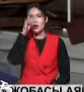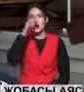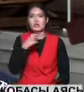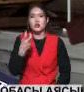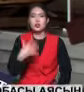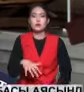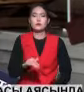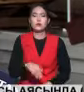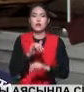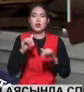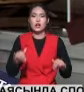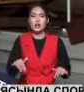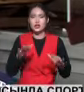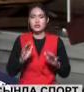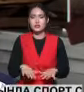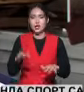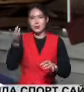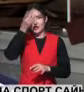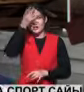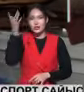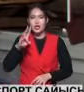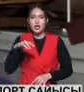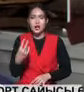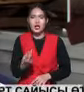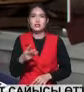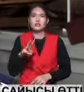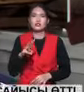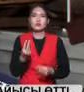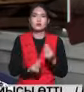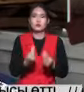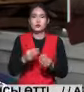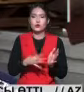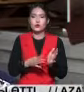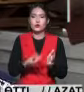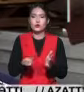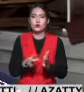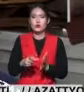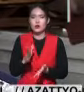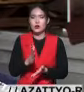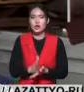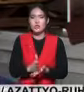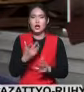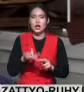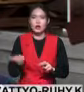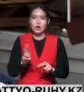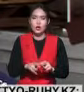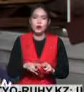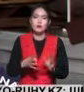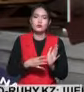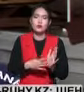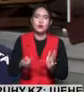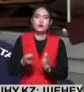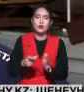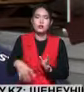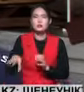адам тұрақты түрде тоғызқұмалақ үйірмелерінде айналысып жүр. Міне, бұның барлығы тоғызқұмалақтың жаңа